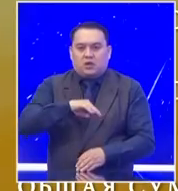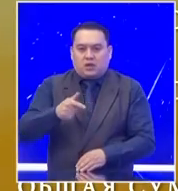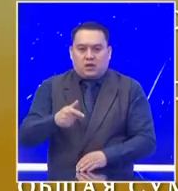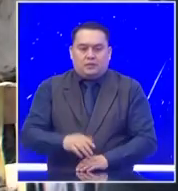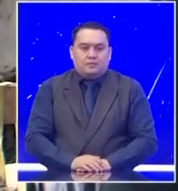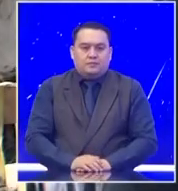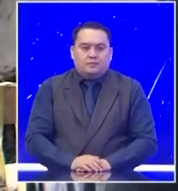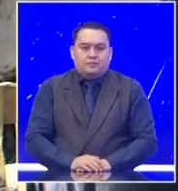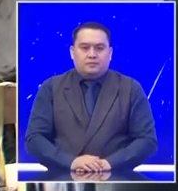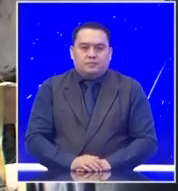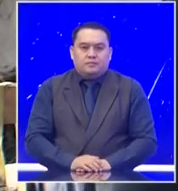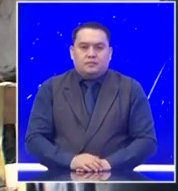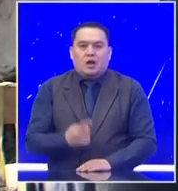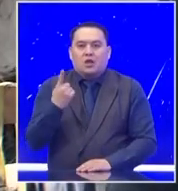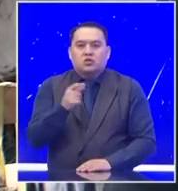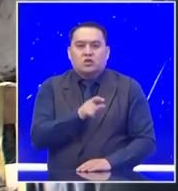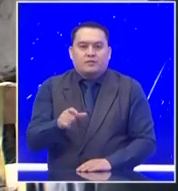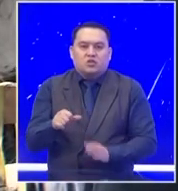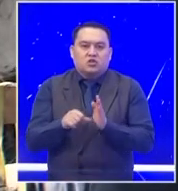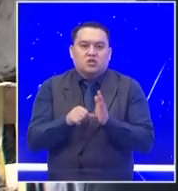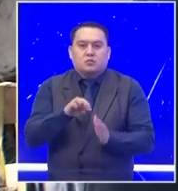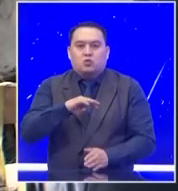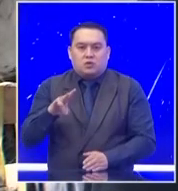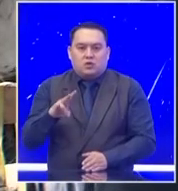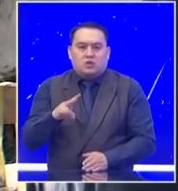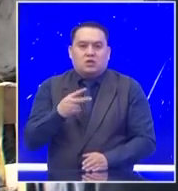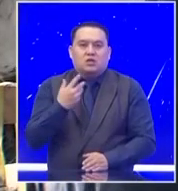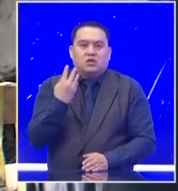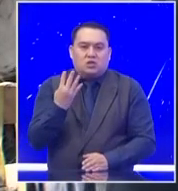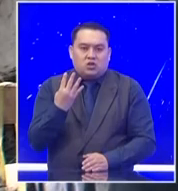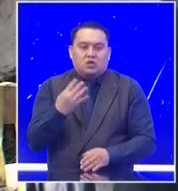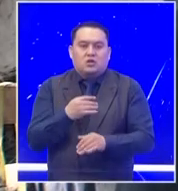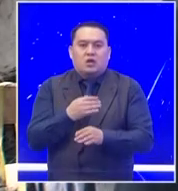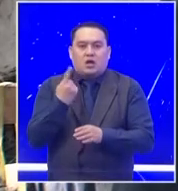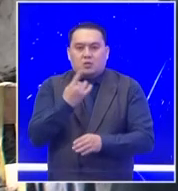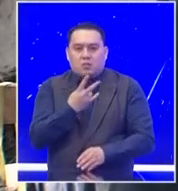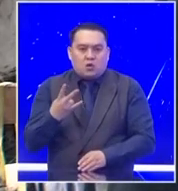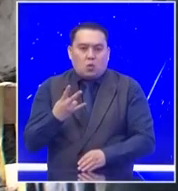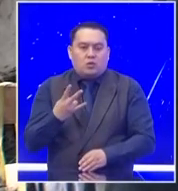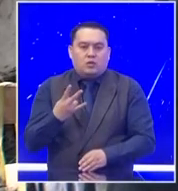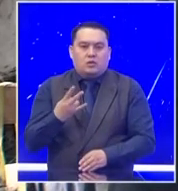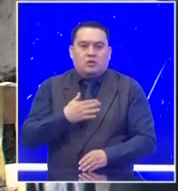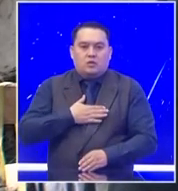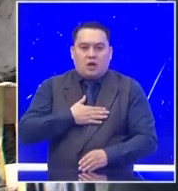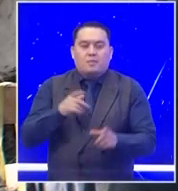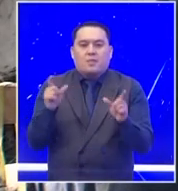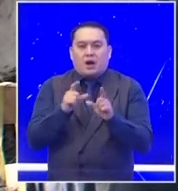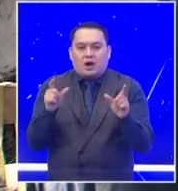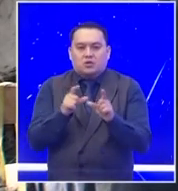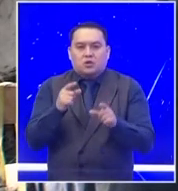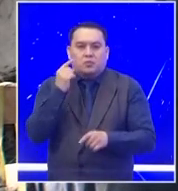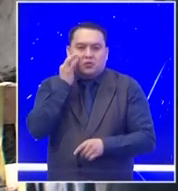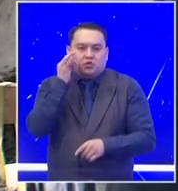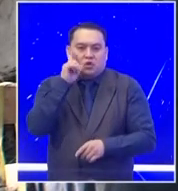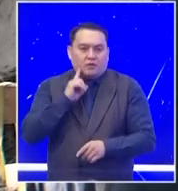тенге. Допустим, один человек берет 6 миллионов, другой уже берет 4, и также 1 миллион берет в основном на магазины, на